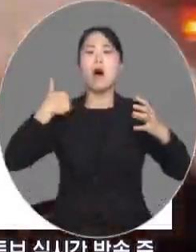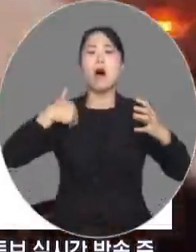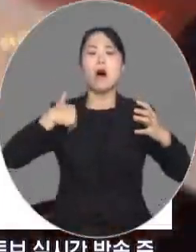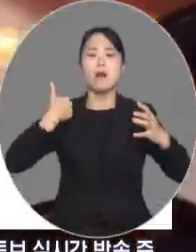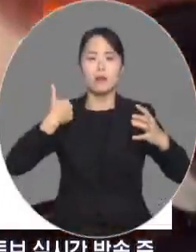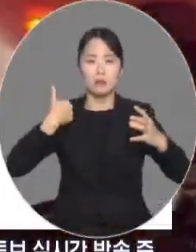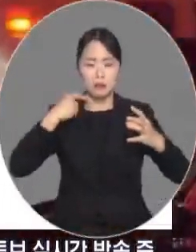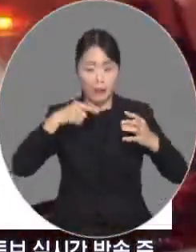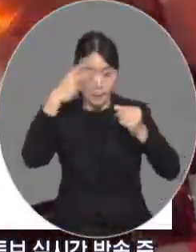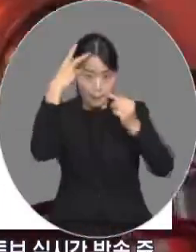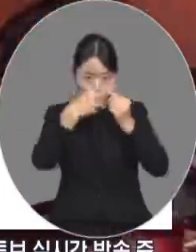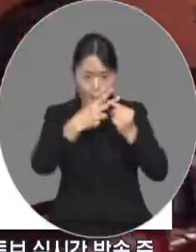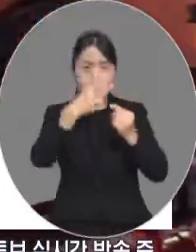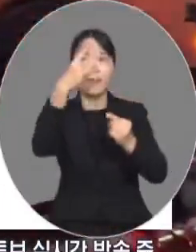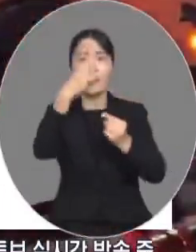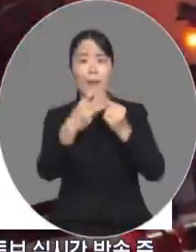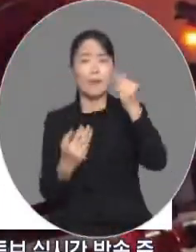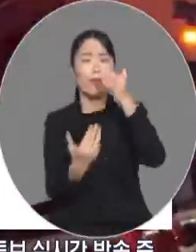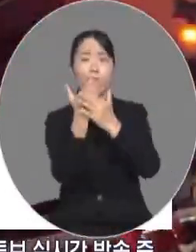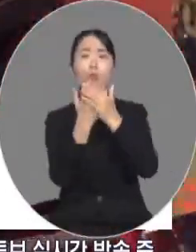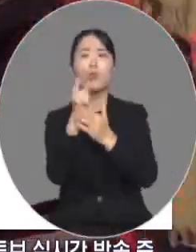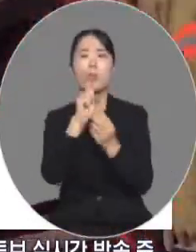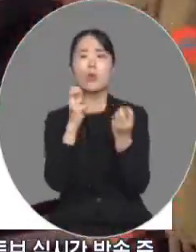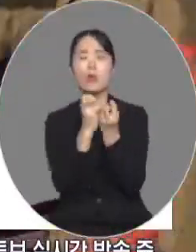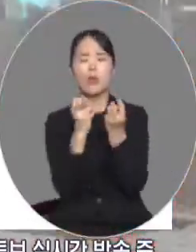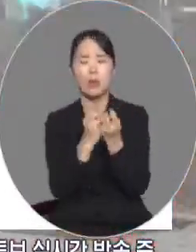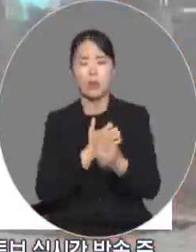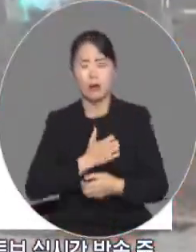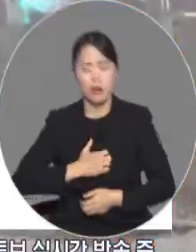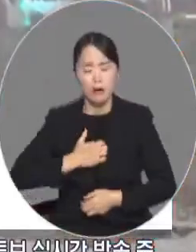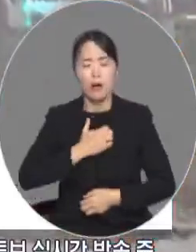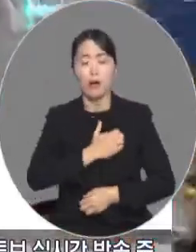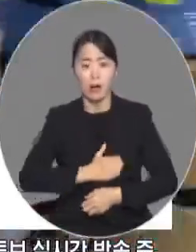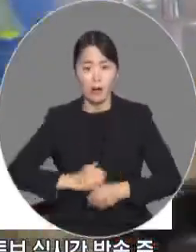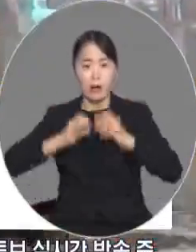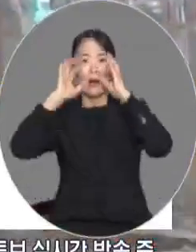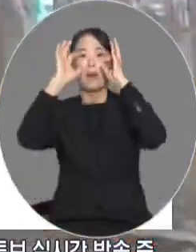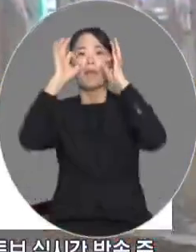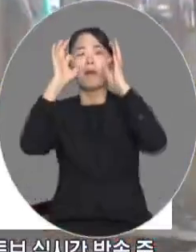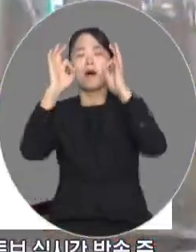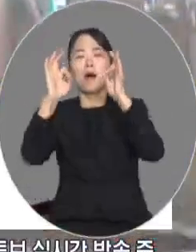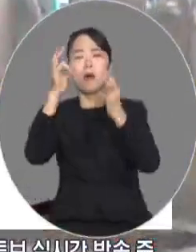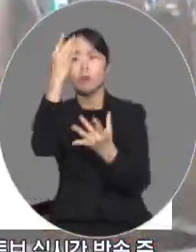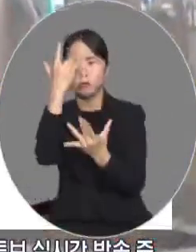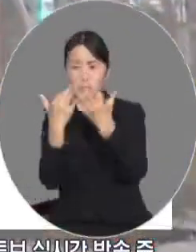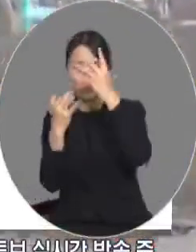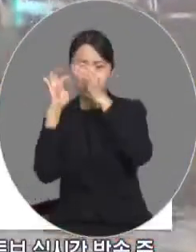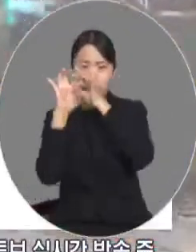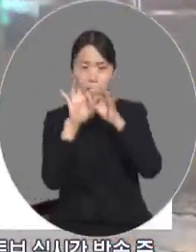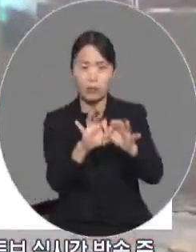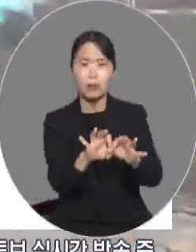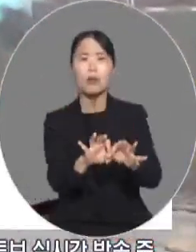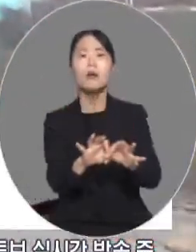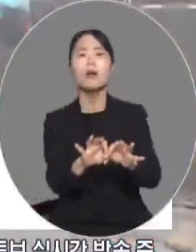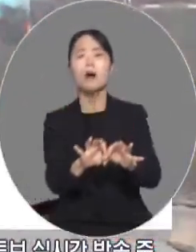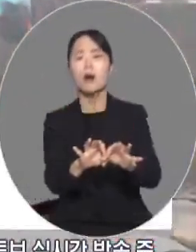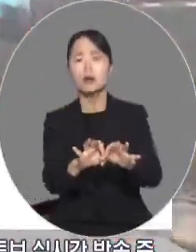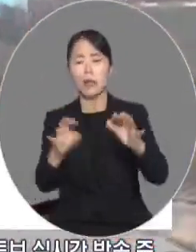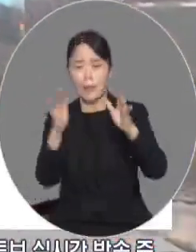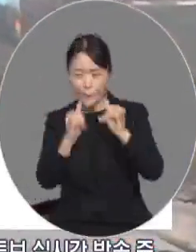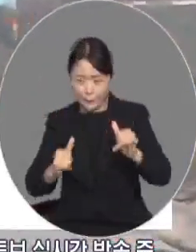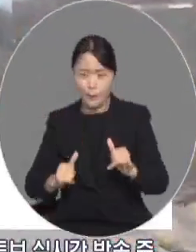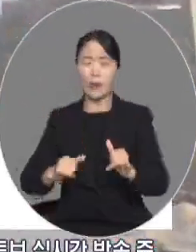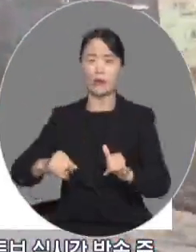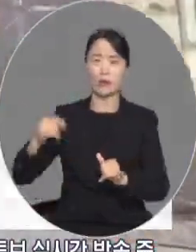이제 2차, 3차 사고가 나잖아요. 그래서 좀 걱정스럽게 봤는데 불이 안 꺼져서 계속 이렇게 인력이